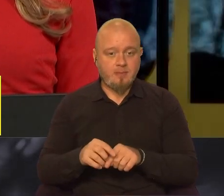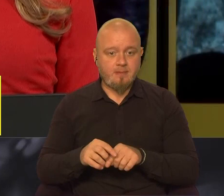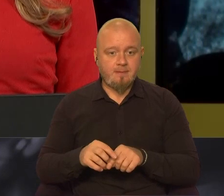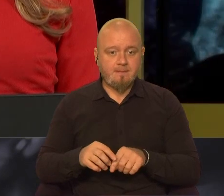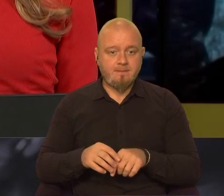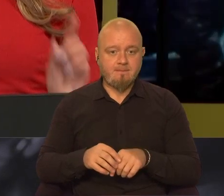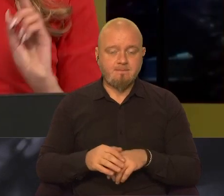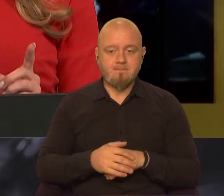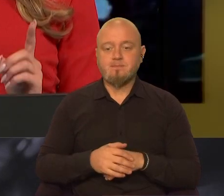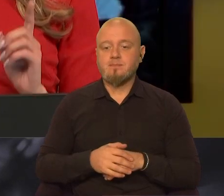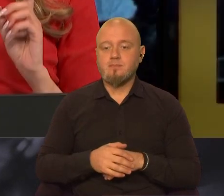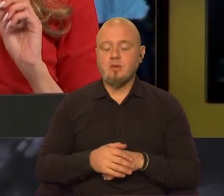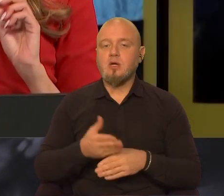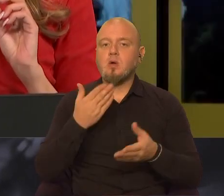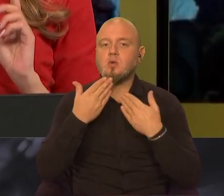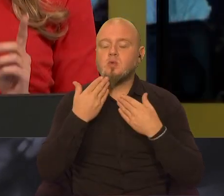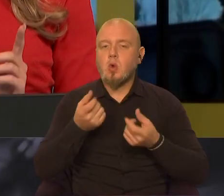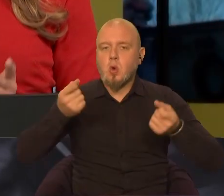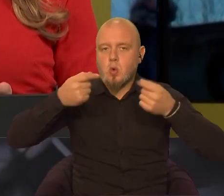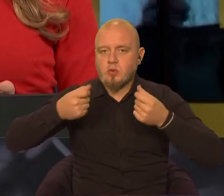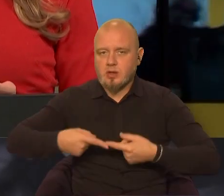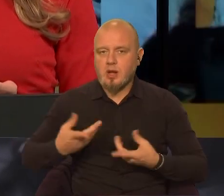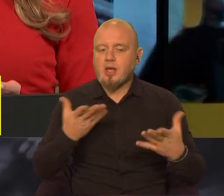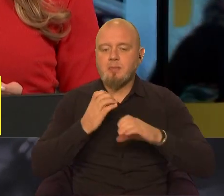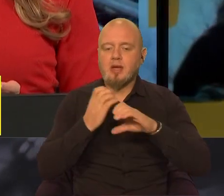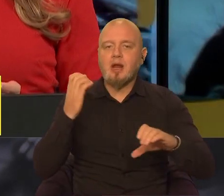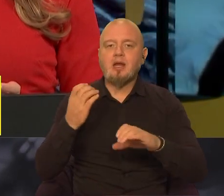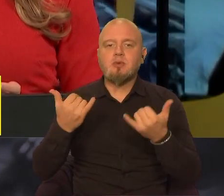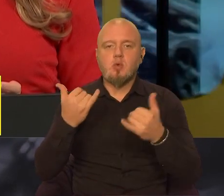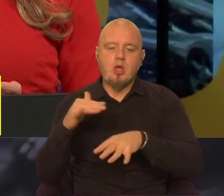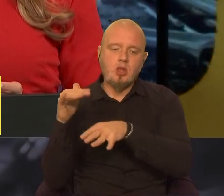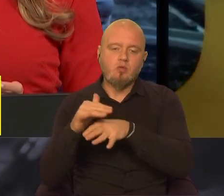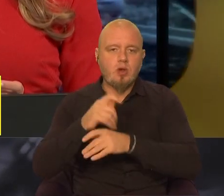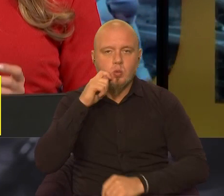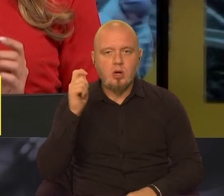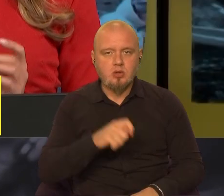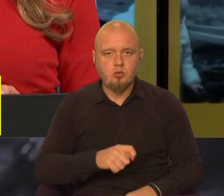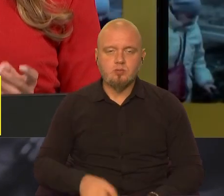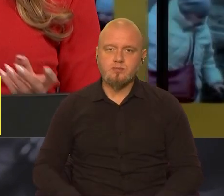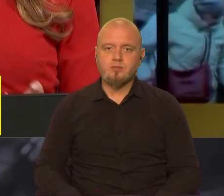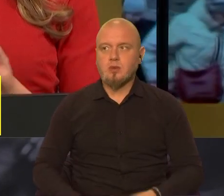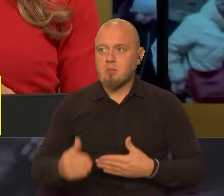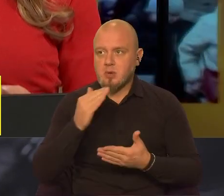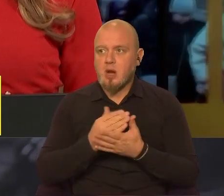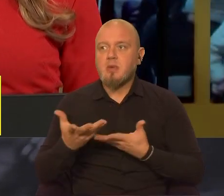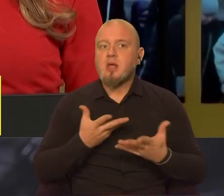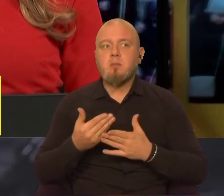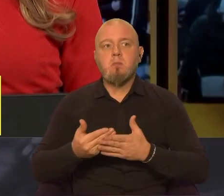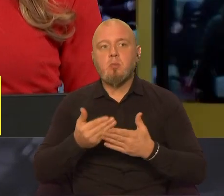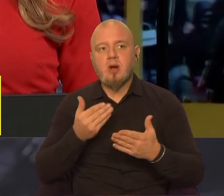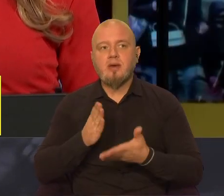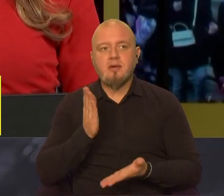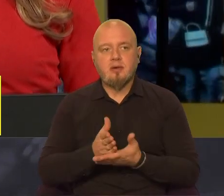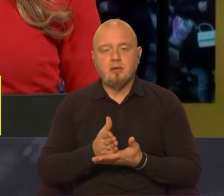йде збиття ракет. Щодо конкретики, якими ракетами сьогодні атакували Україну? Принаймні, які попередні